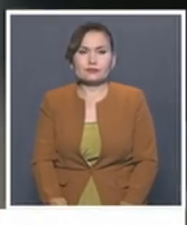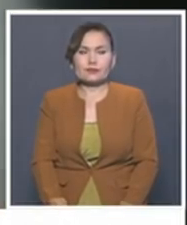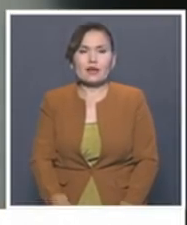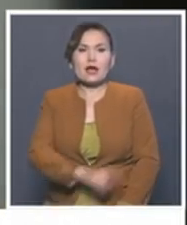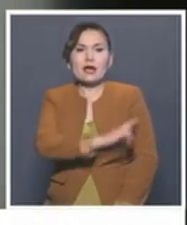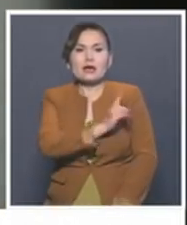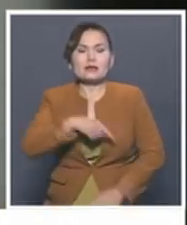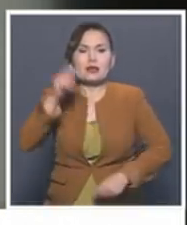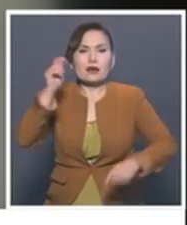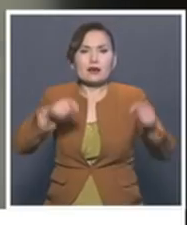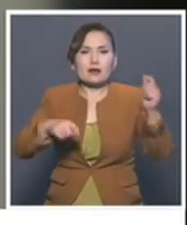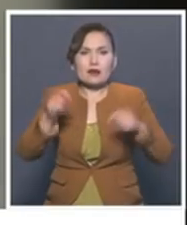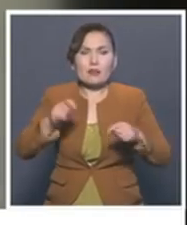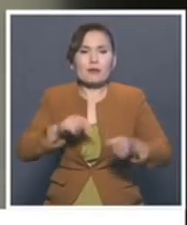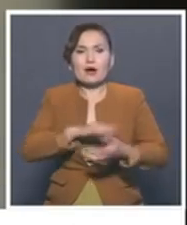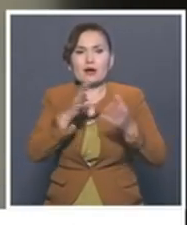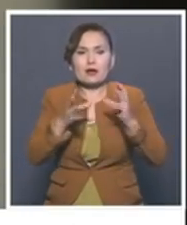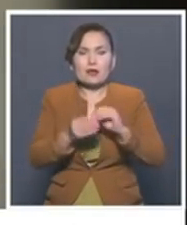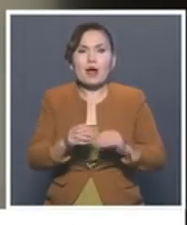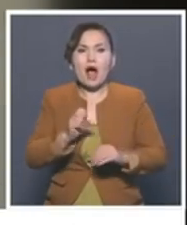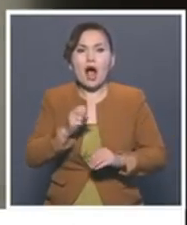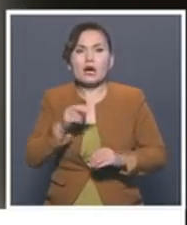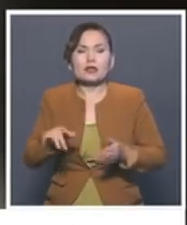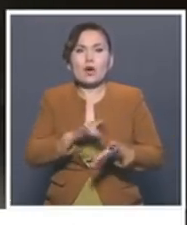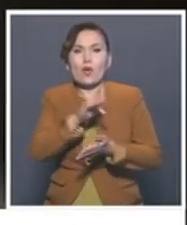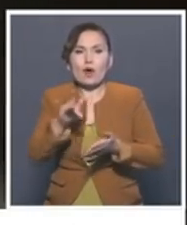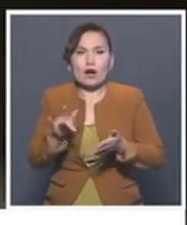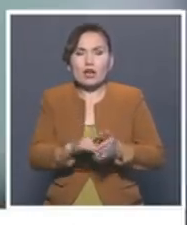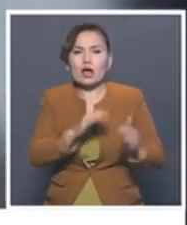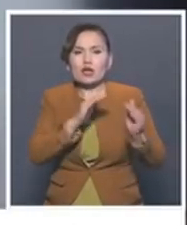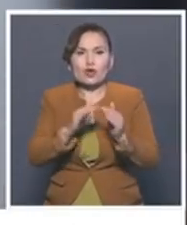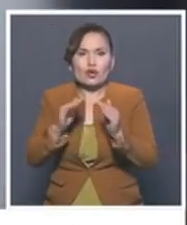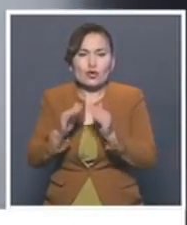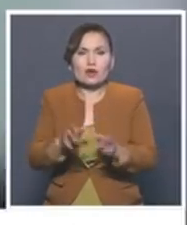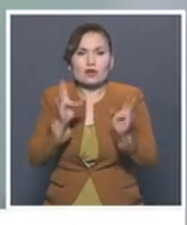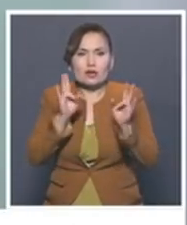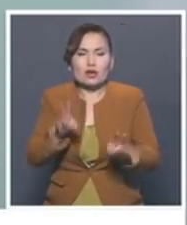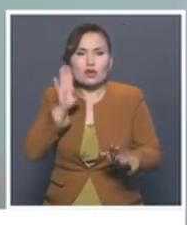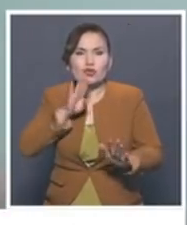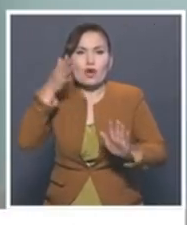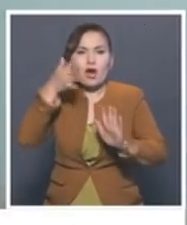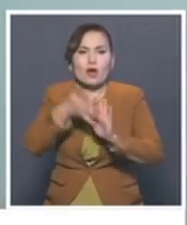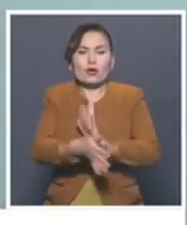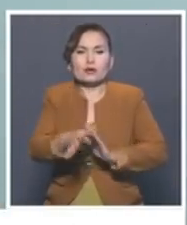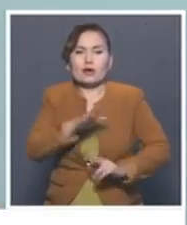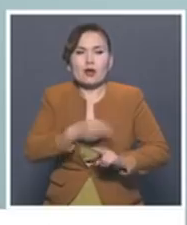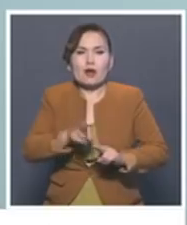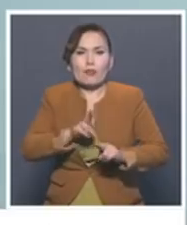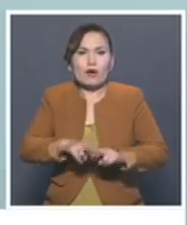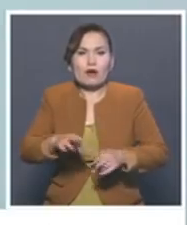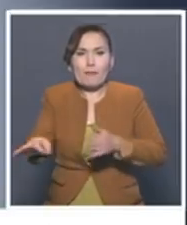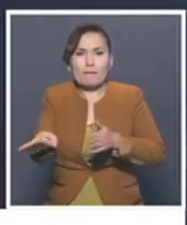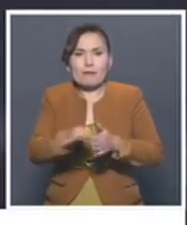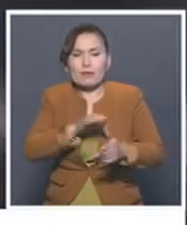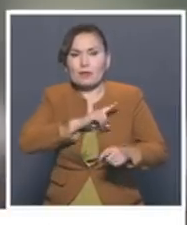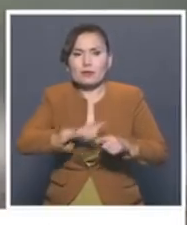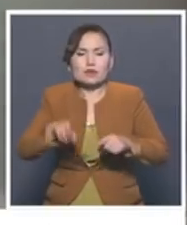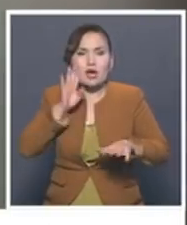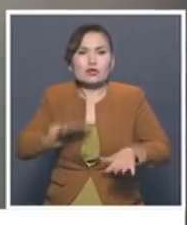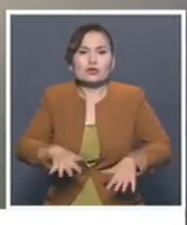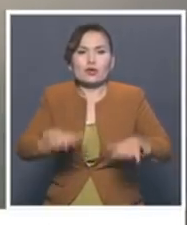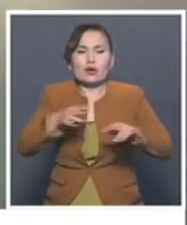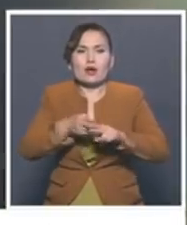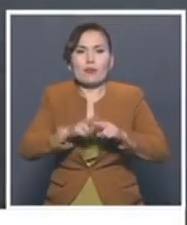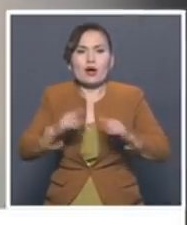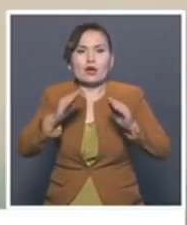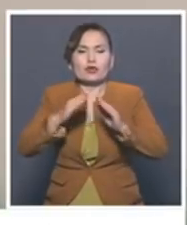Нөсер жауыннан Ақтау қаласындағы 19-шы шағын ауданының тұрғындары зардап шекті. Олар тұратын тұрғын үй кешені әп сәтте су астында қалған.